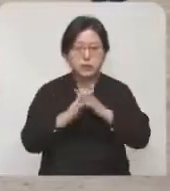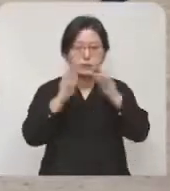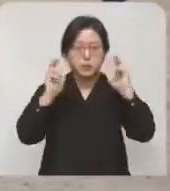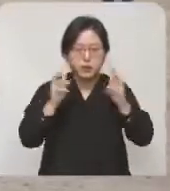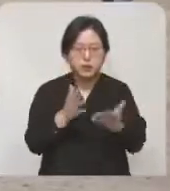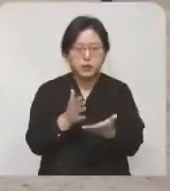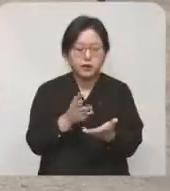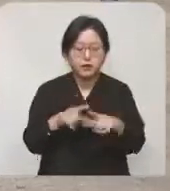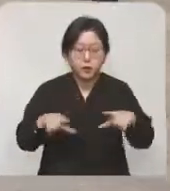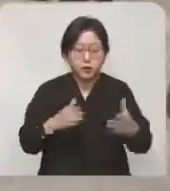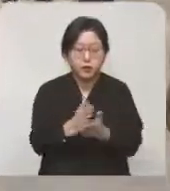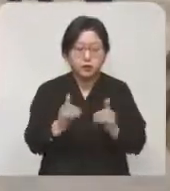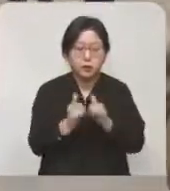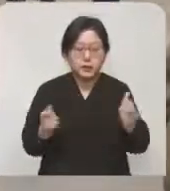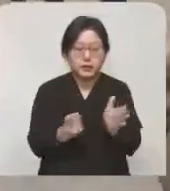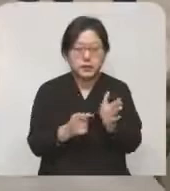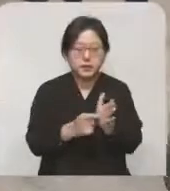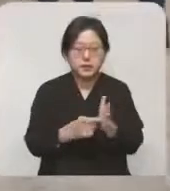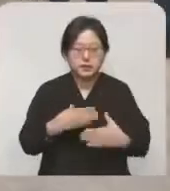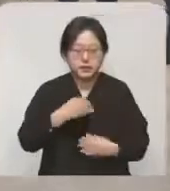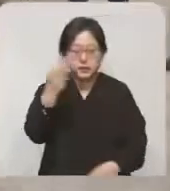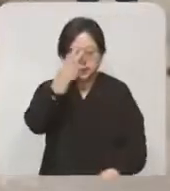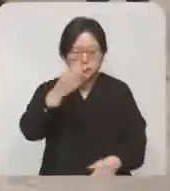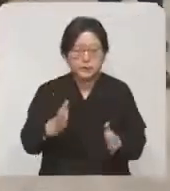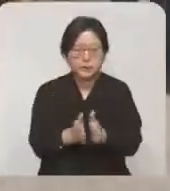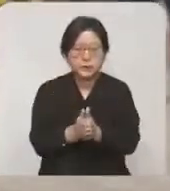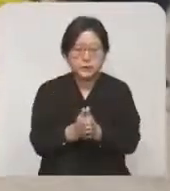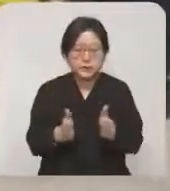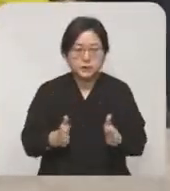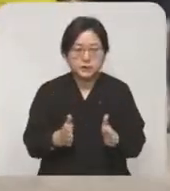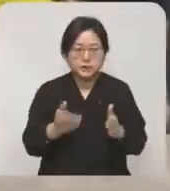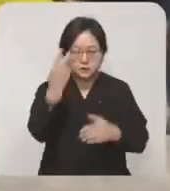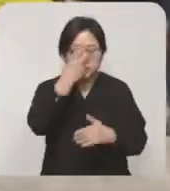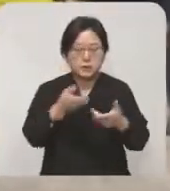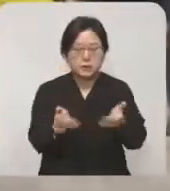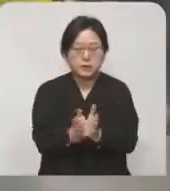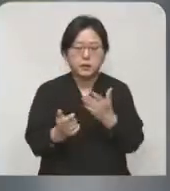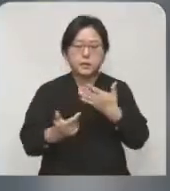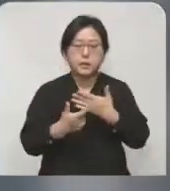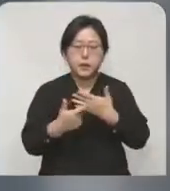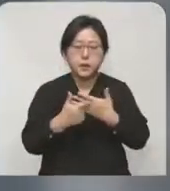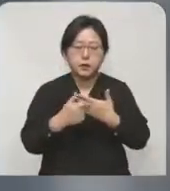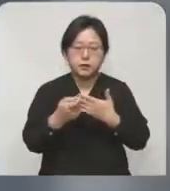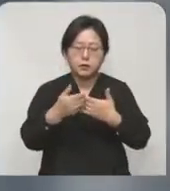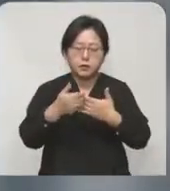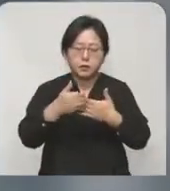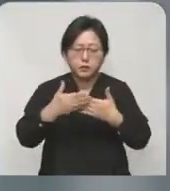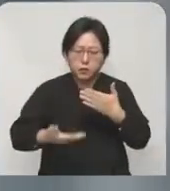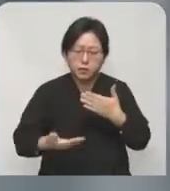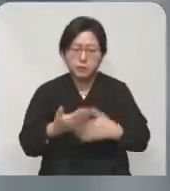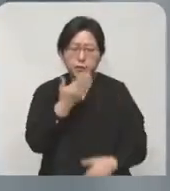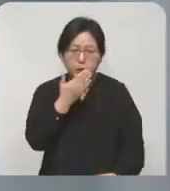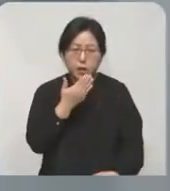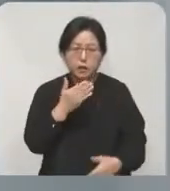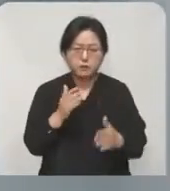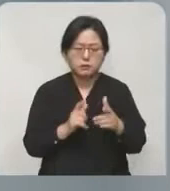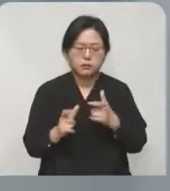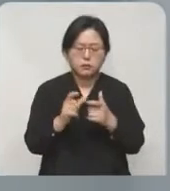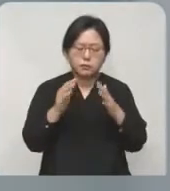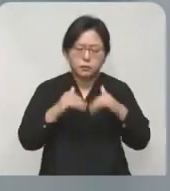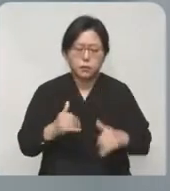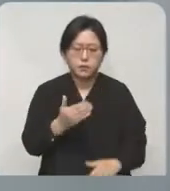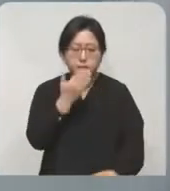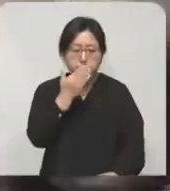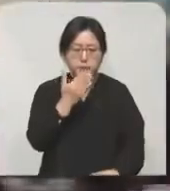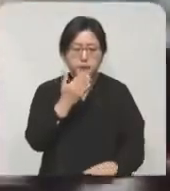민간전문가 등이 긴급 안전 진단에 추입 됐는데요 이 조사팀은 외벽 참 잼을 나파 가능성 가 추가 붕괴 가능성 등을